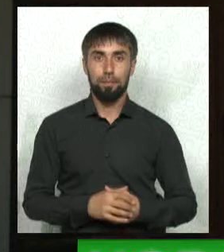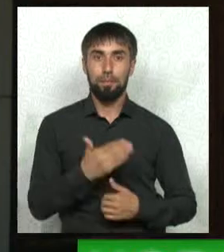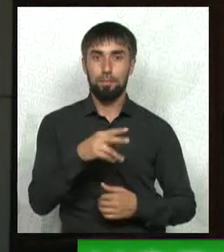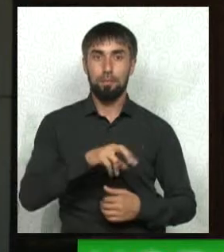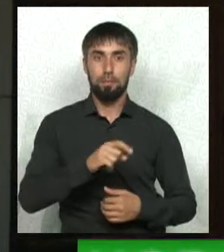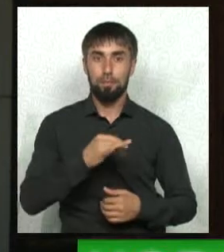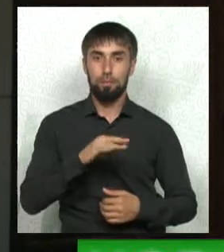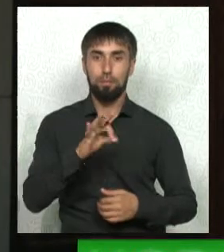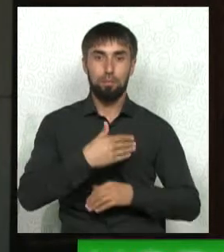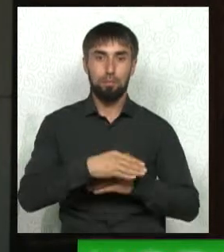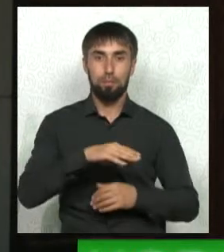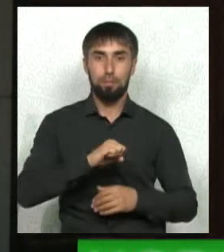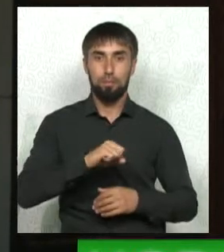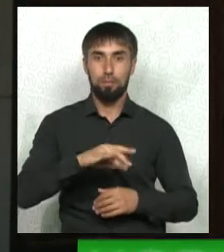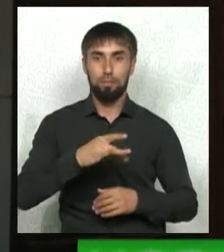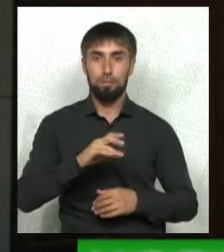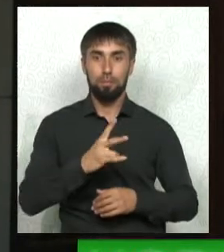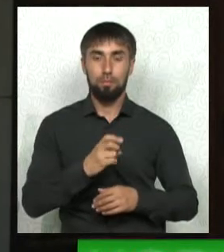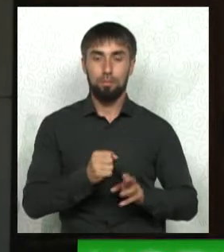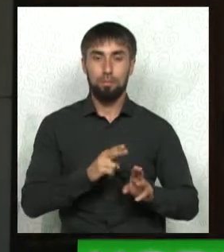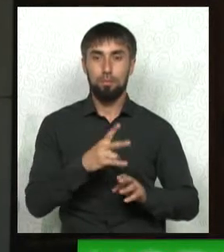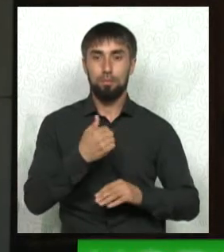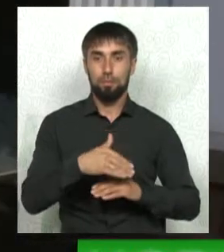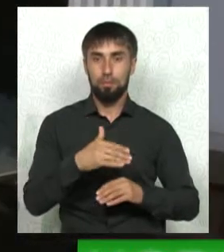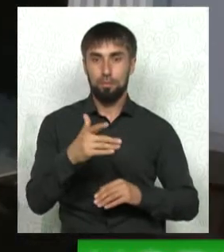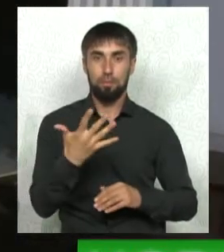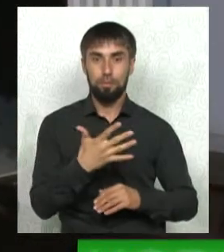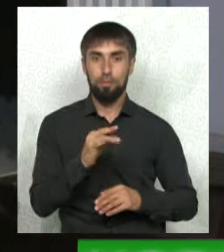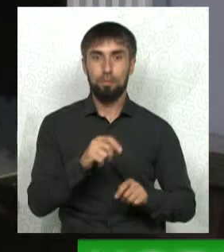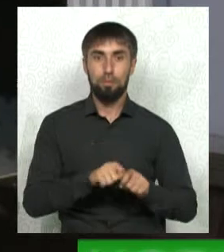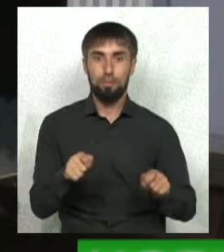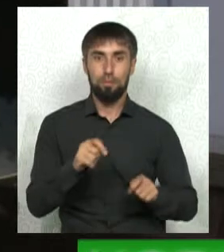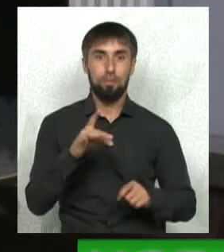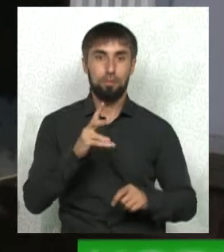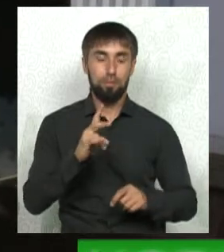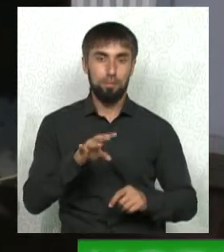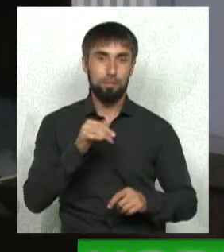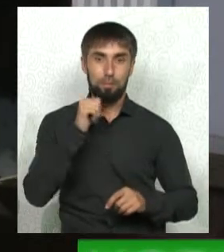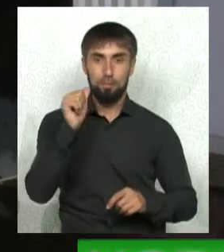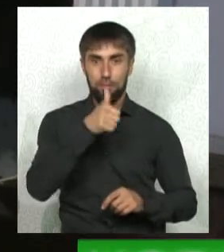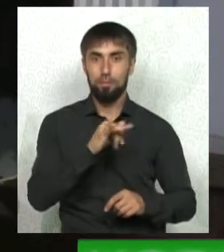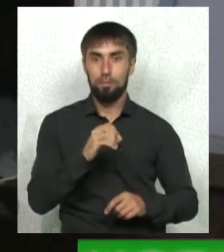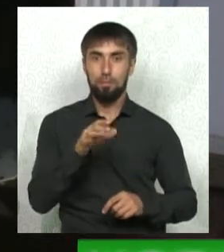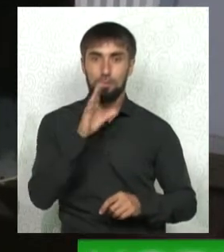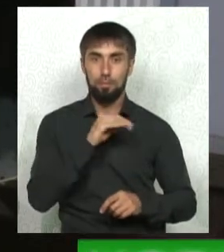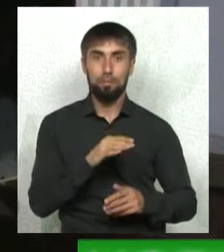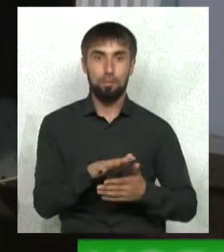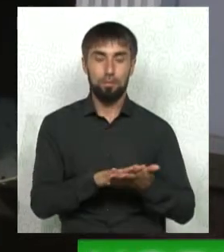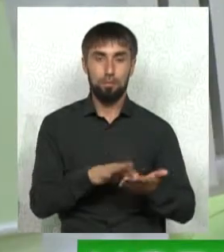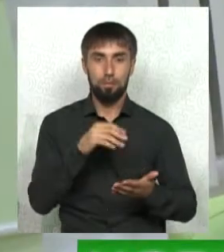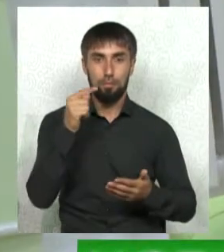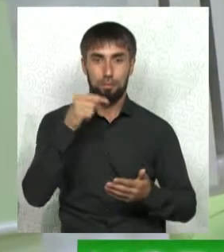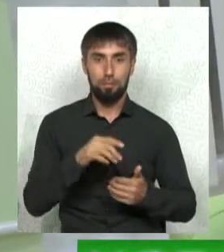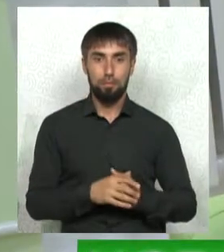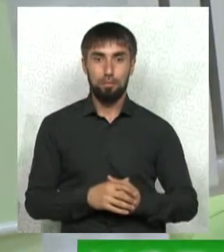Это лаборатория по улице Тангиева в Назране 5 в Ингушетии. Она открылась в ноябре прошлого года, но уже успела заявить о себе.